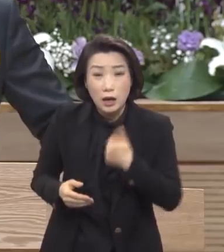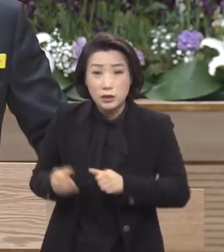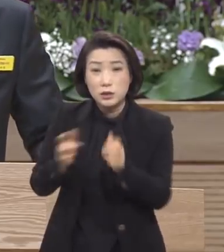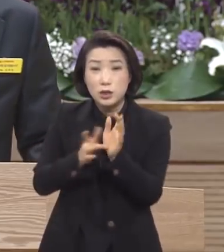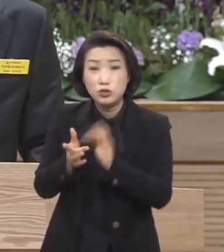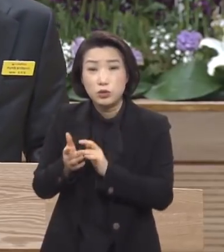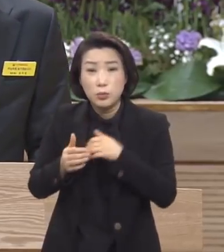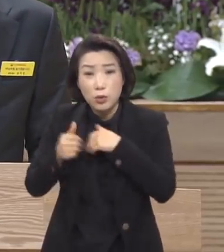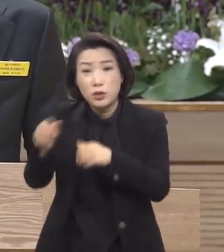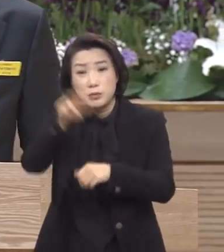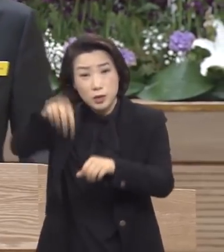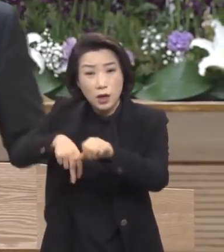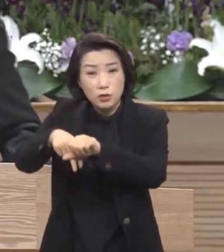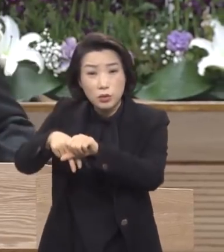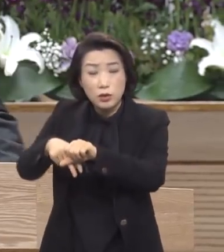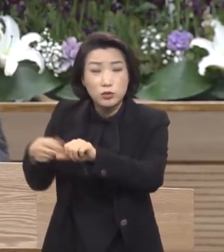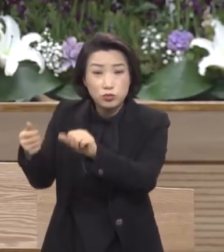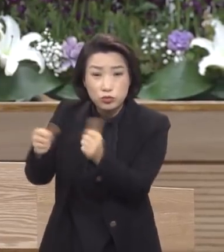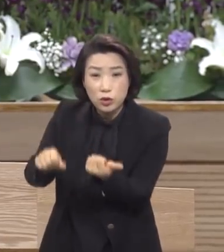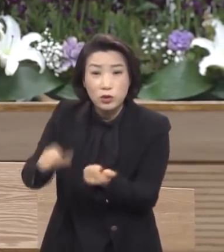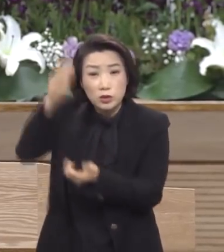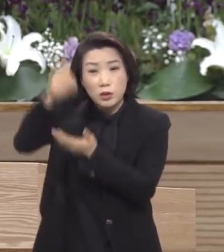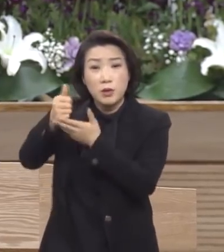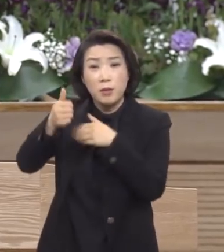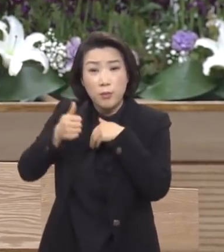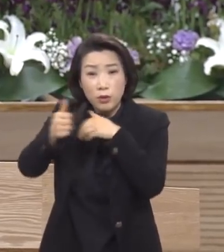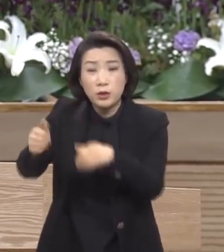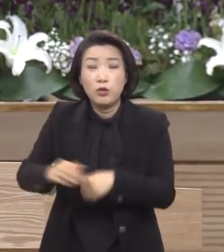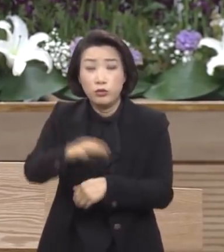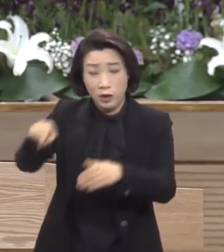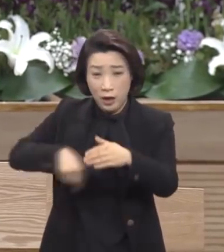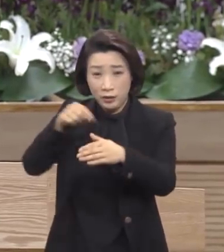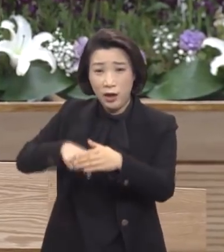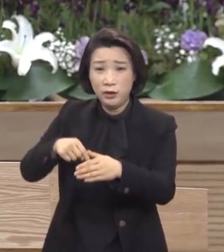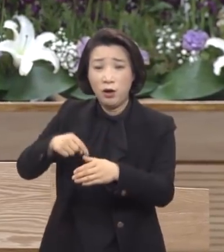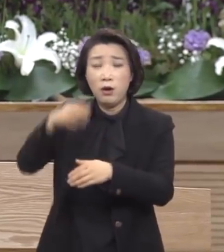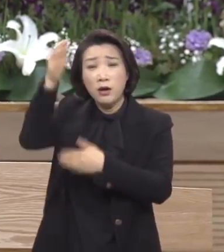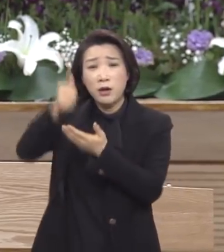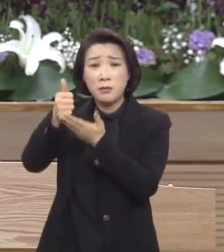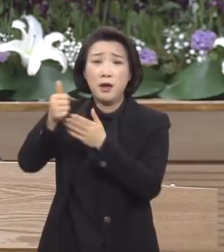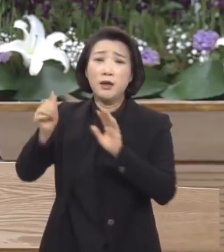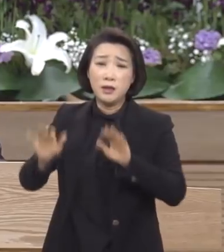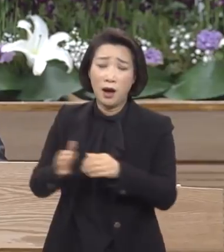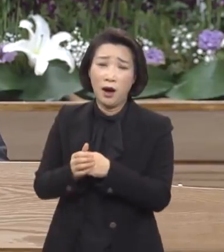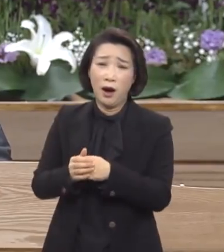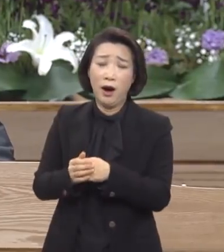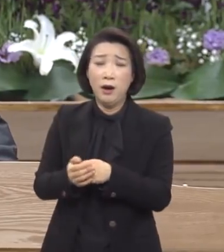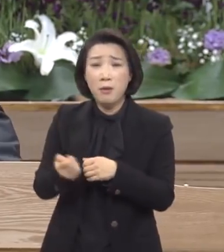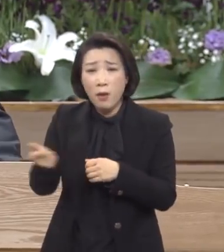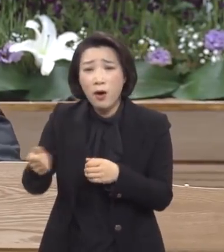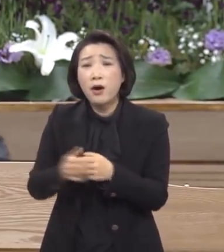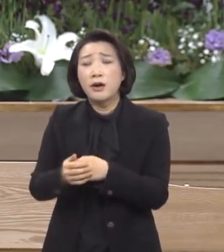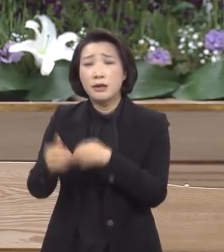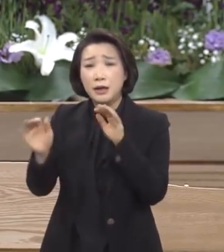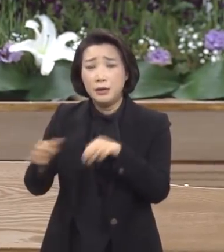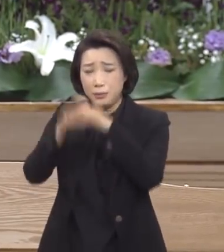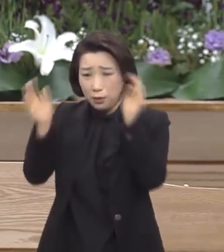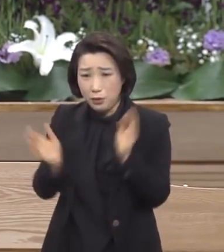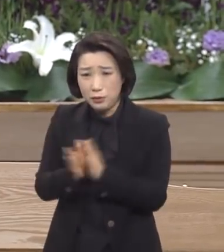아들을 죽이고 성령을 보내서 성령이 우리 안에서 모욕과 수모와 멸시와 천대를